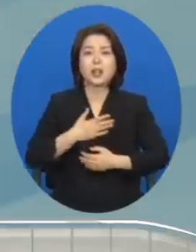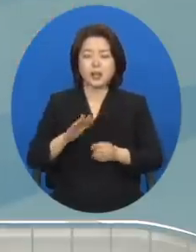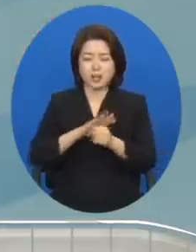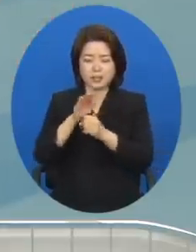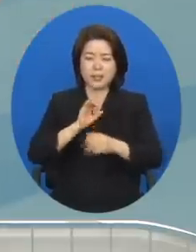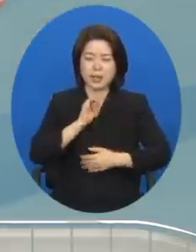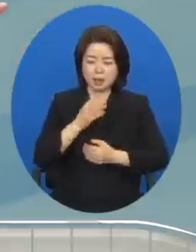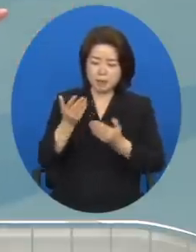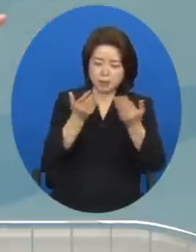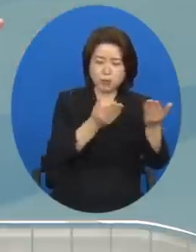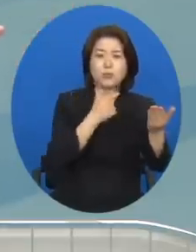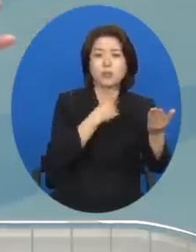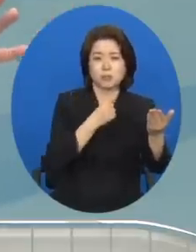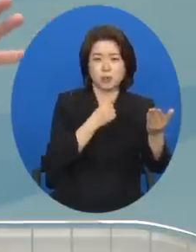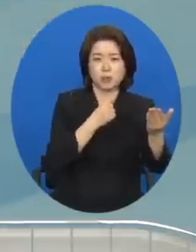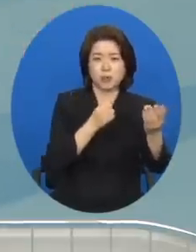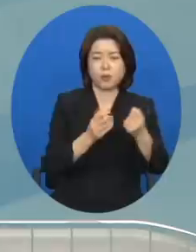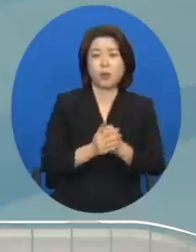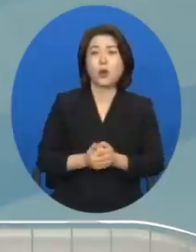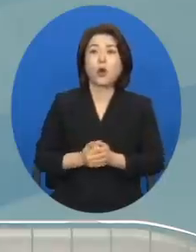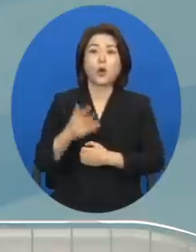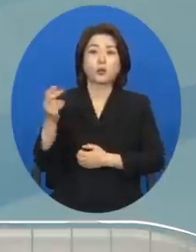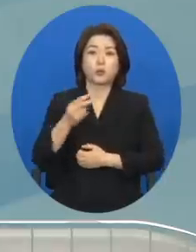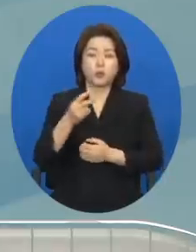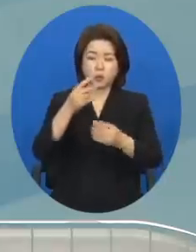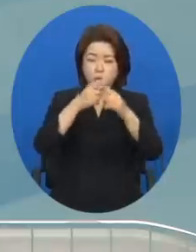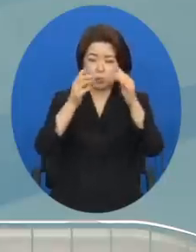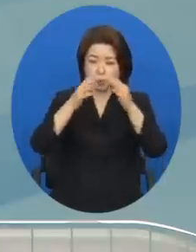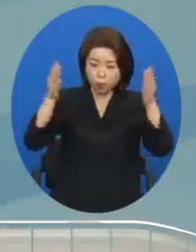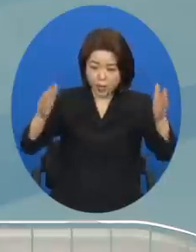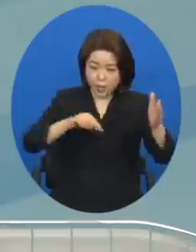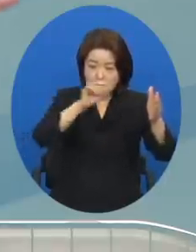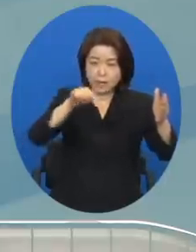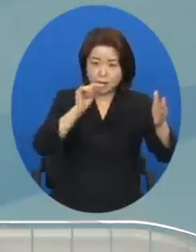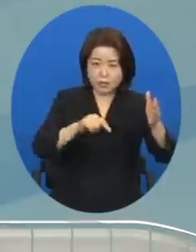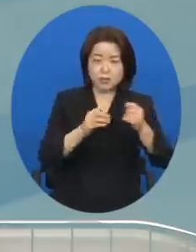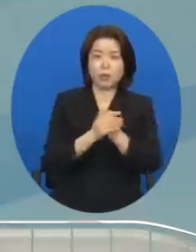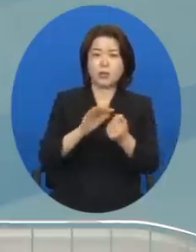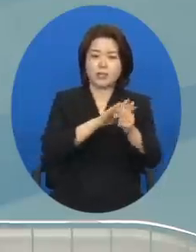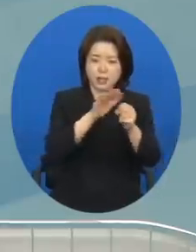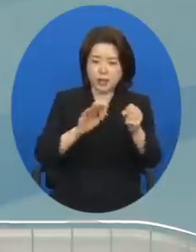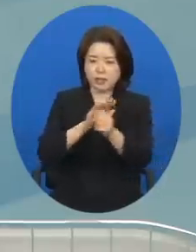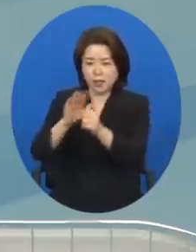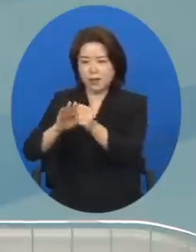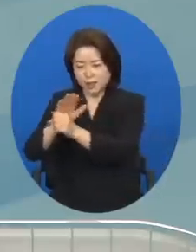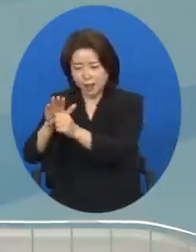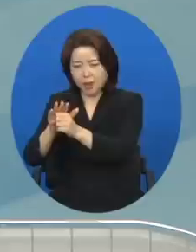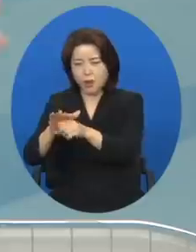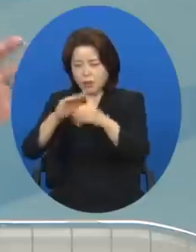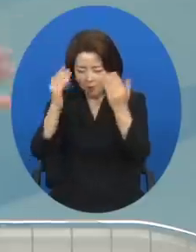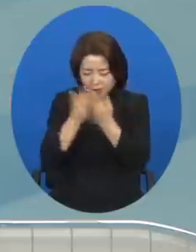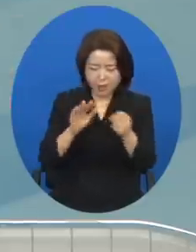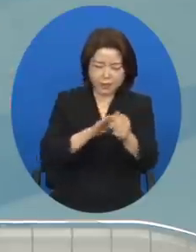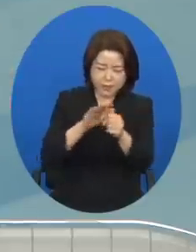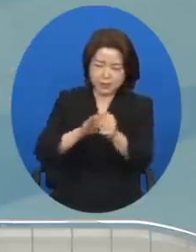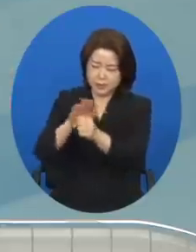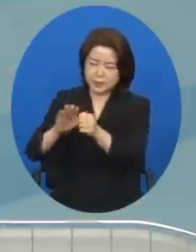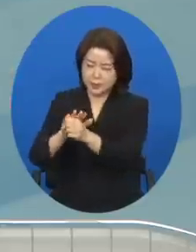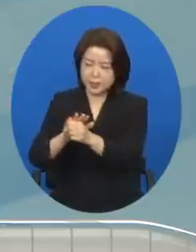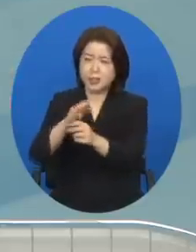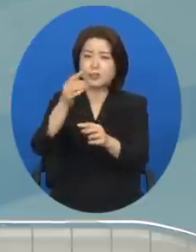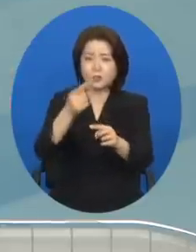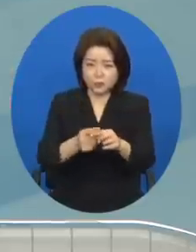주고 싶습니다. 주님, 우리 교우들 사이에 사랑하고 사랑하고 사랑하고 사랑하고 사랑하고